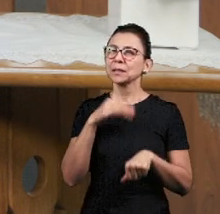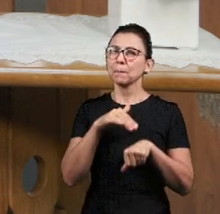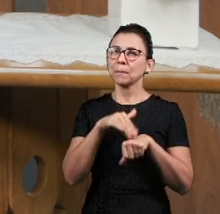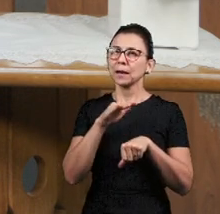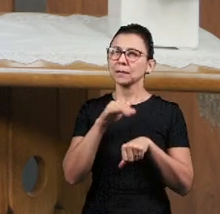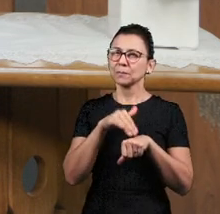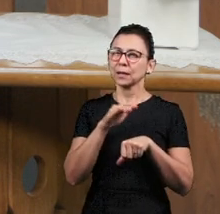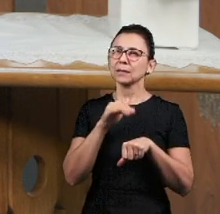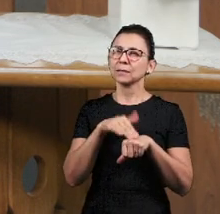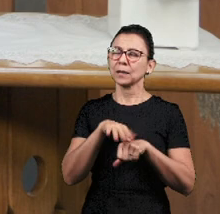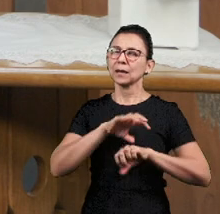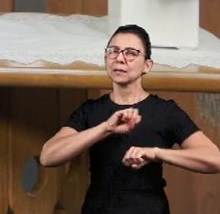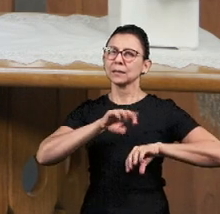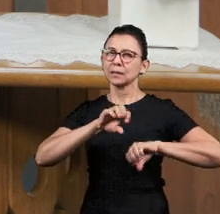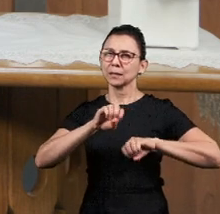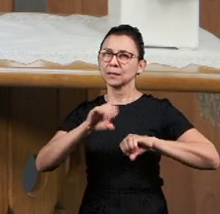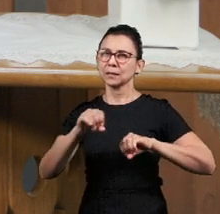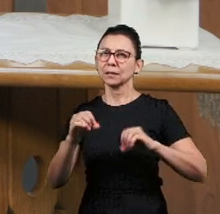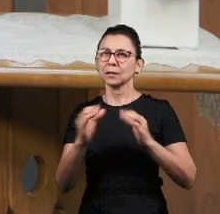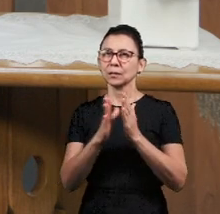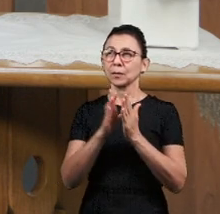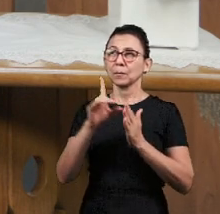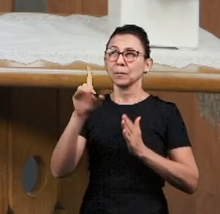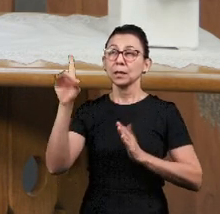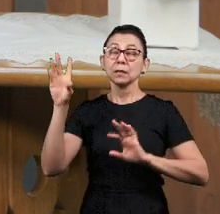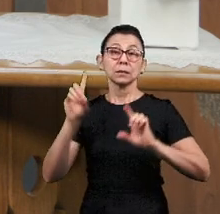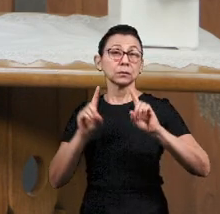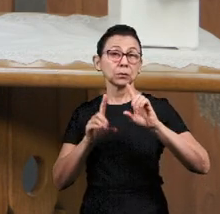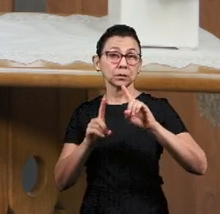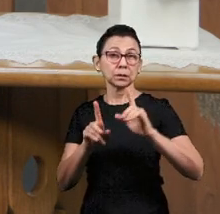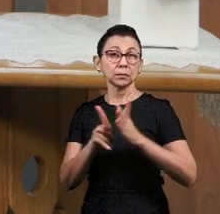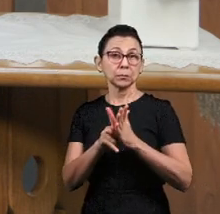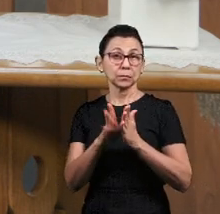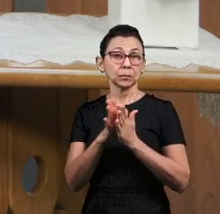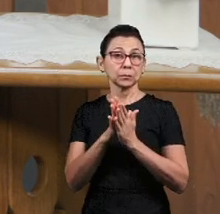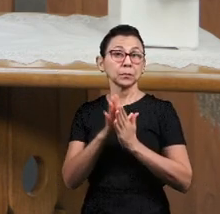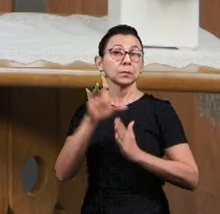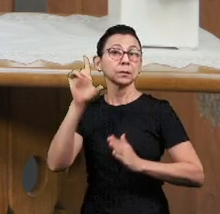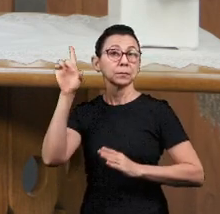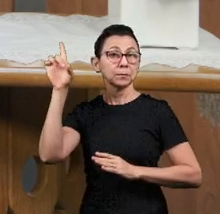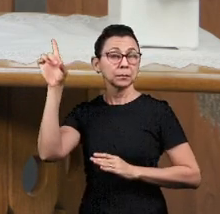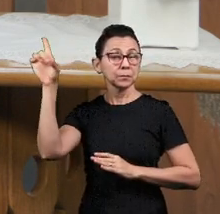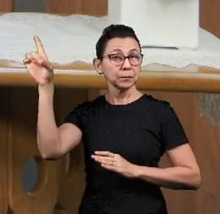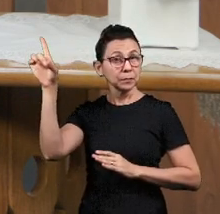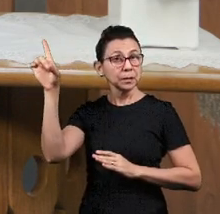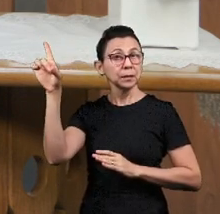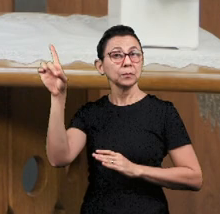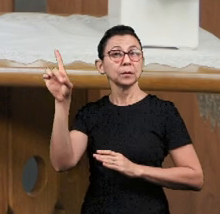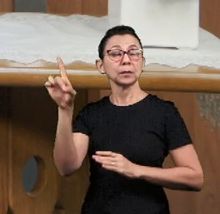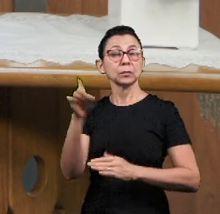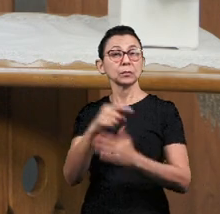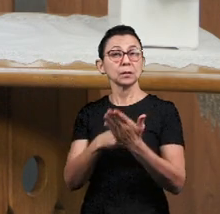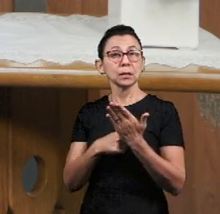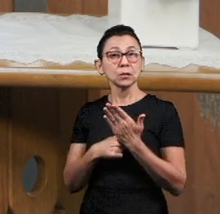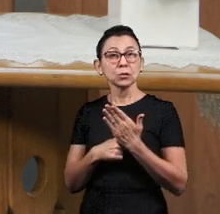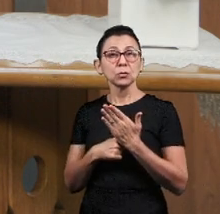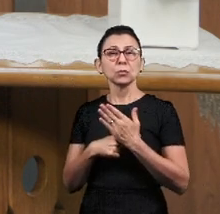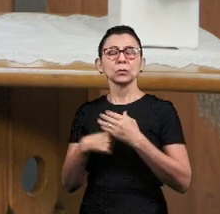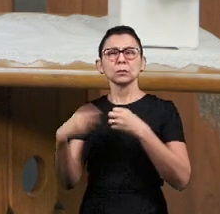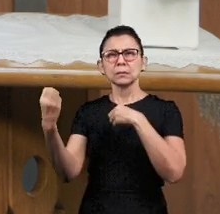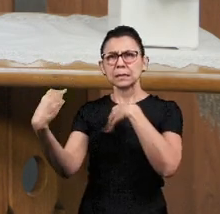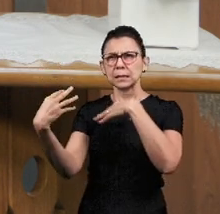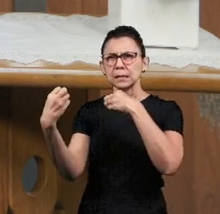à propos des enseignements de la parole, de la doctrine biblique, de ce qui nous fait grandir